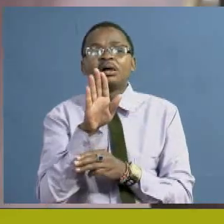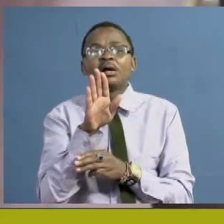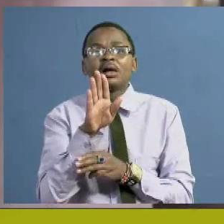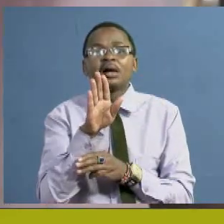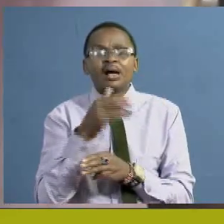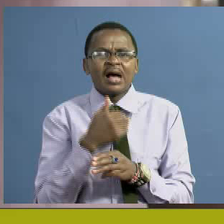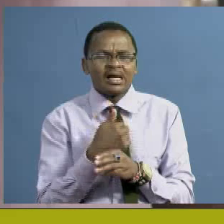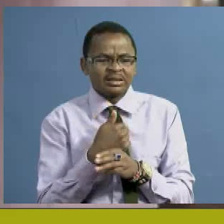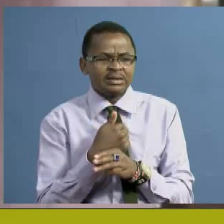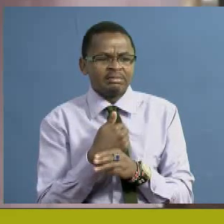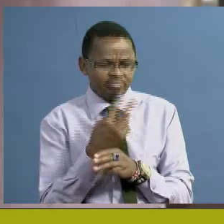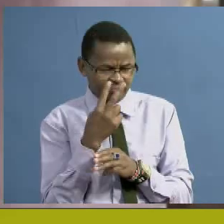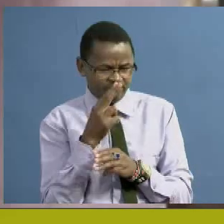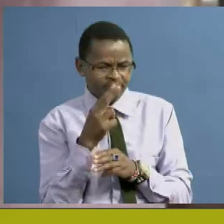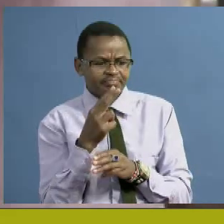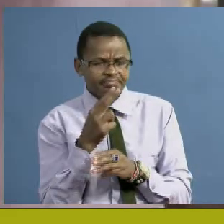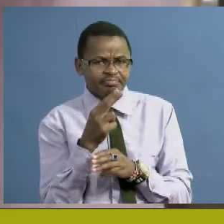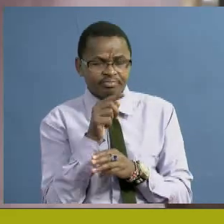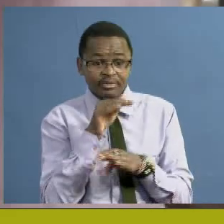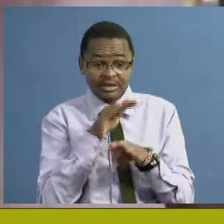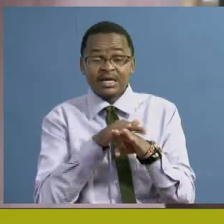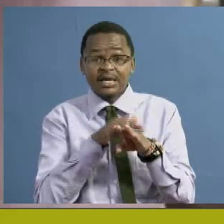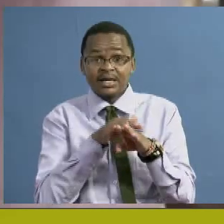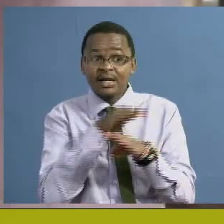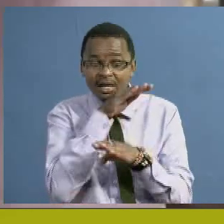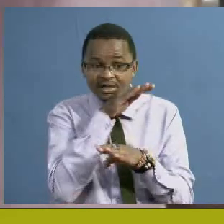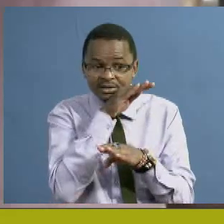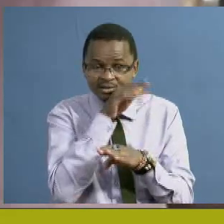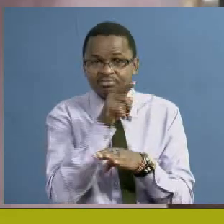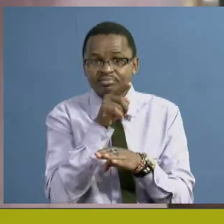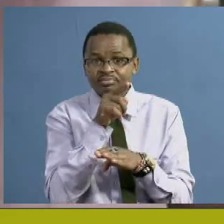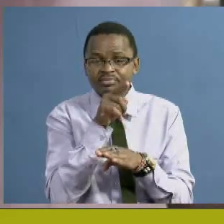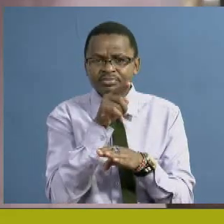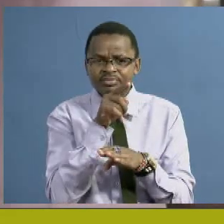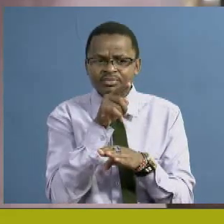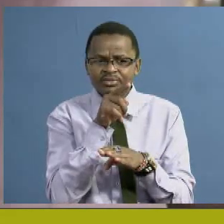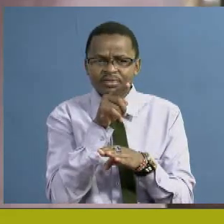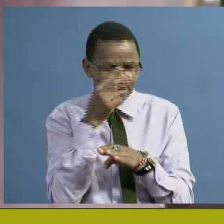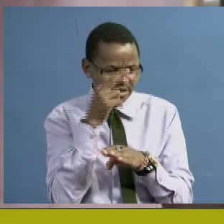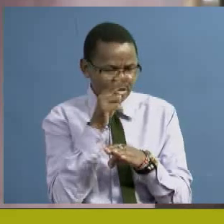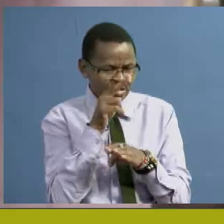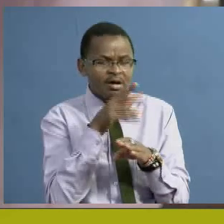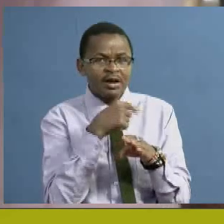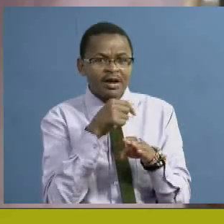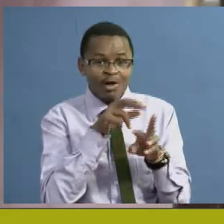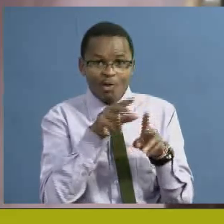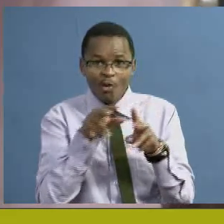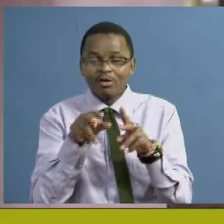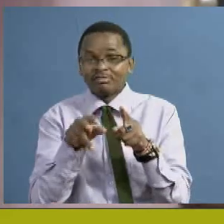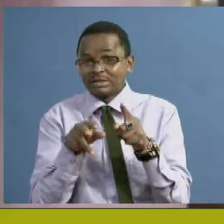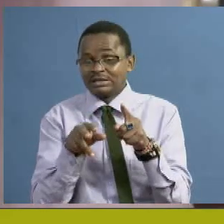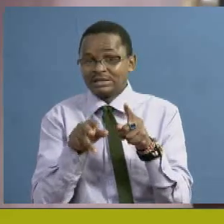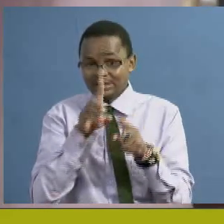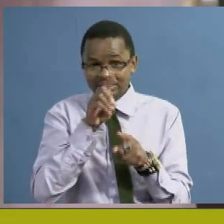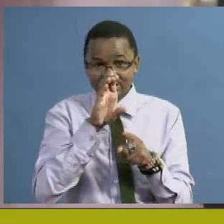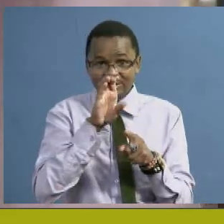I have looked at Raila Odinga. He looks like a duck. He walks like a duck,